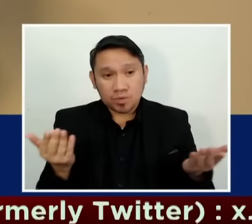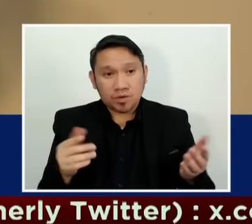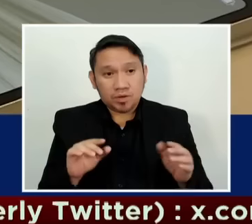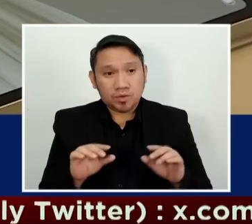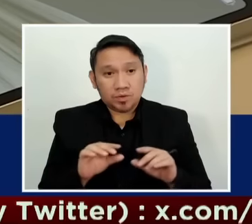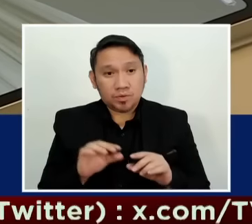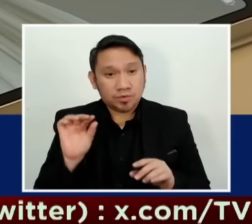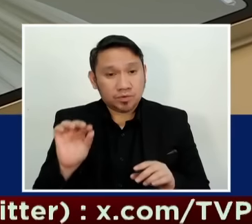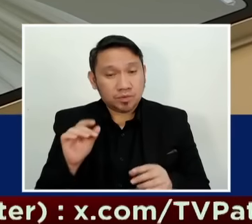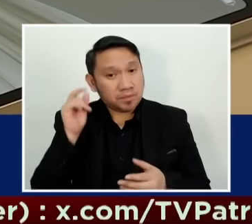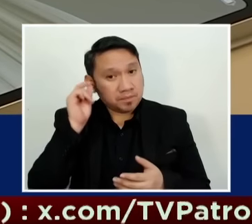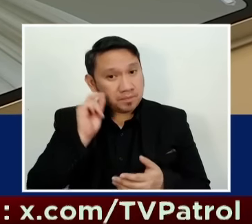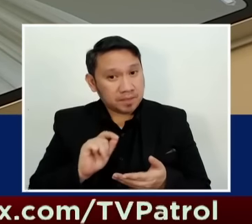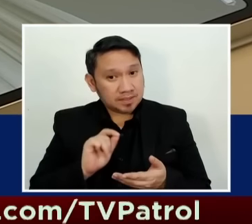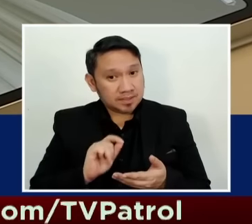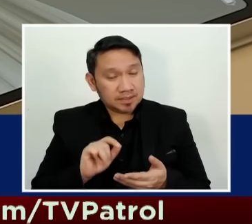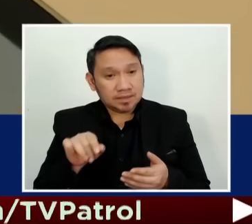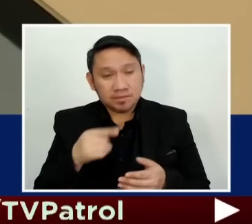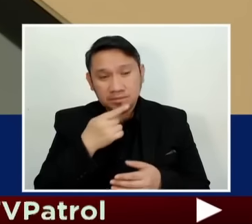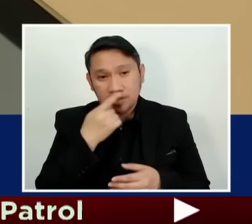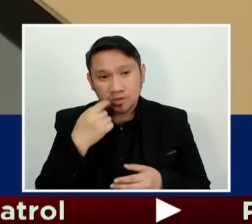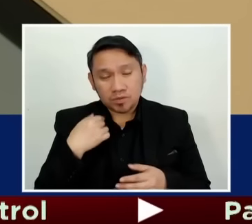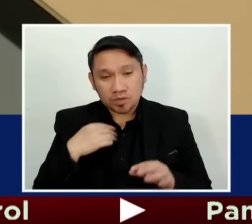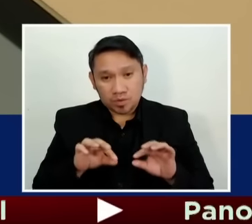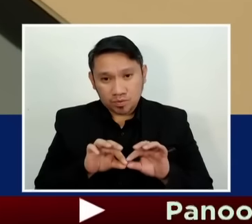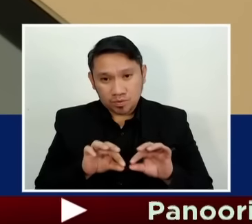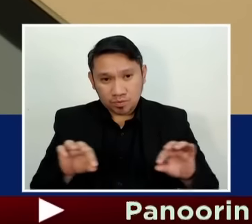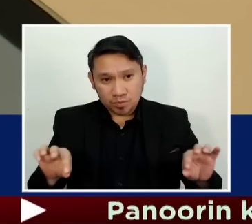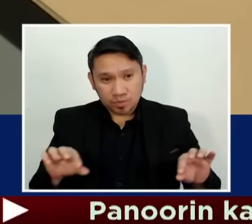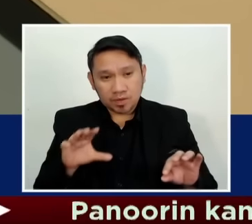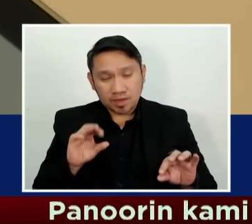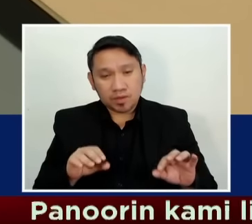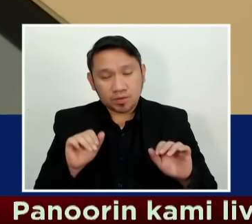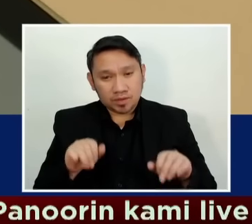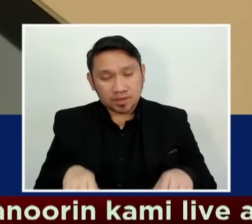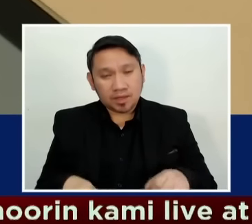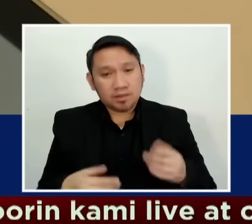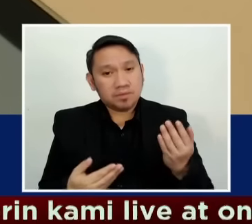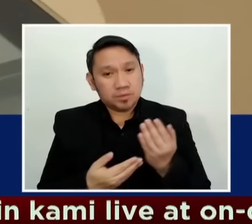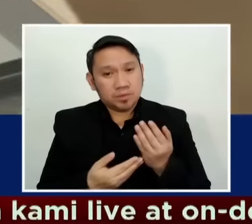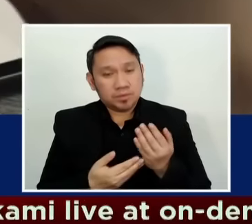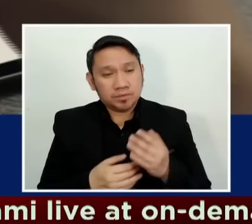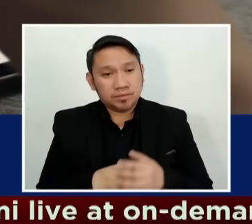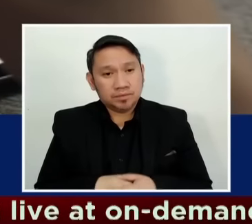na gamit dahil mayroong 2-in-1 storage at charging design na ang keyboard storage nito.